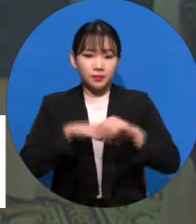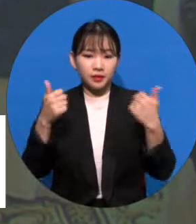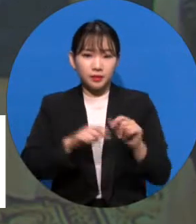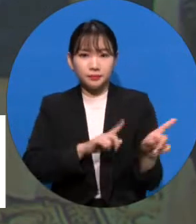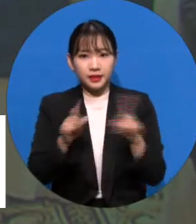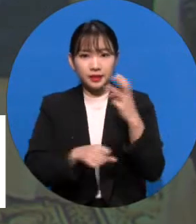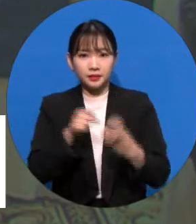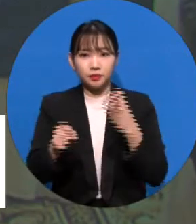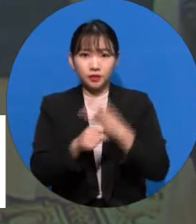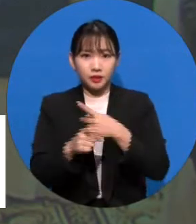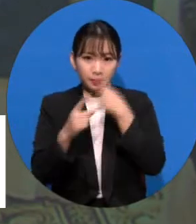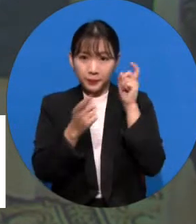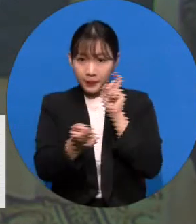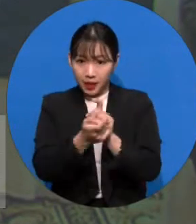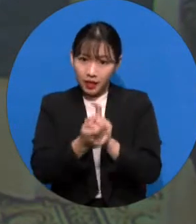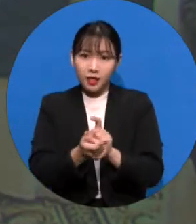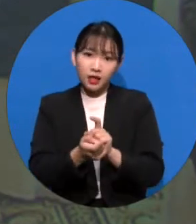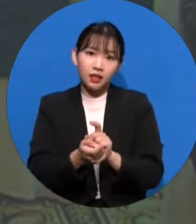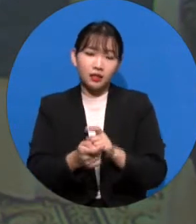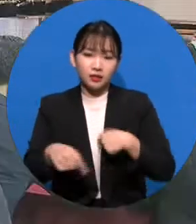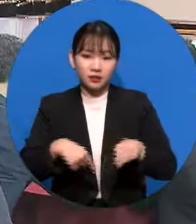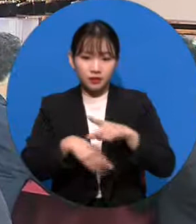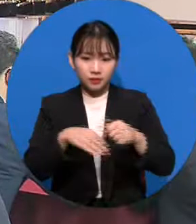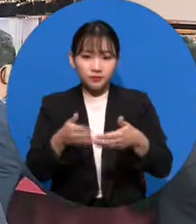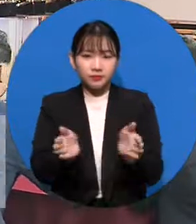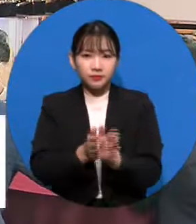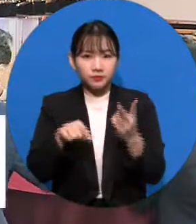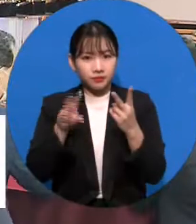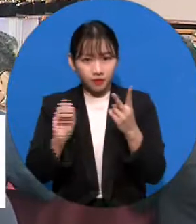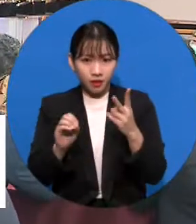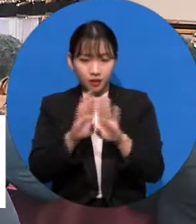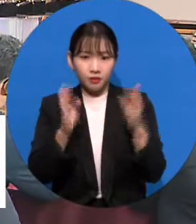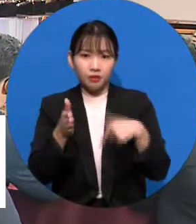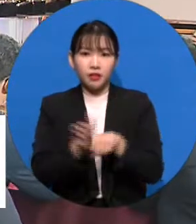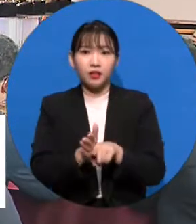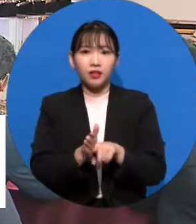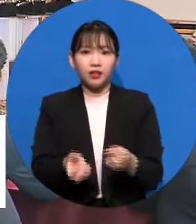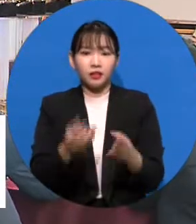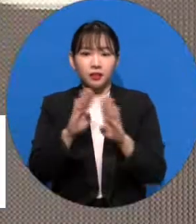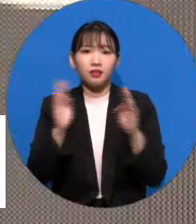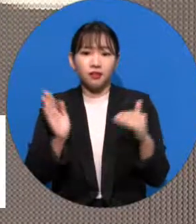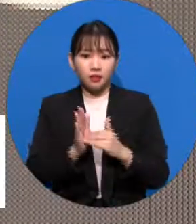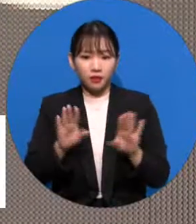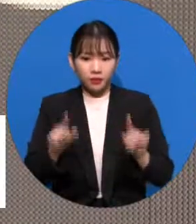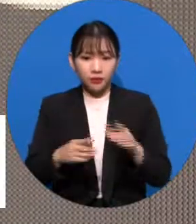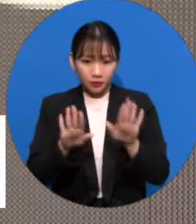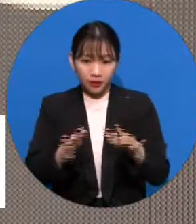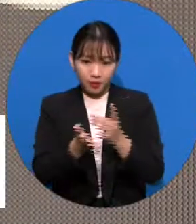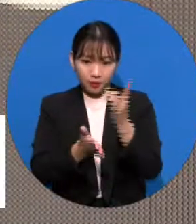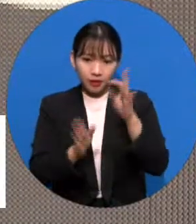지방의회 부활 30주년을 맞아 자치분권 2.0 시대 개막을 준비하기 위한 행사가 열렸습니다. 오늘 담양에서